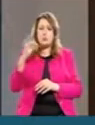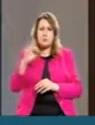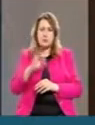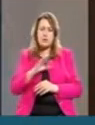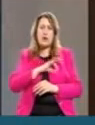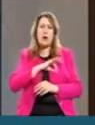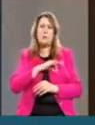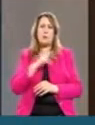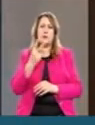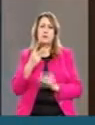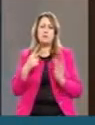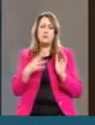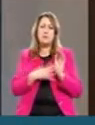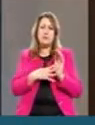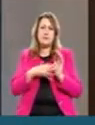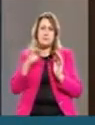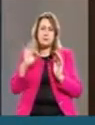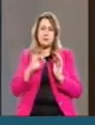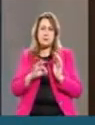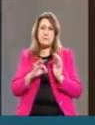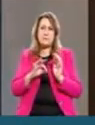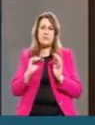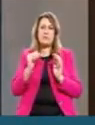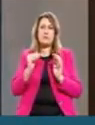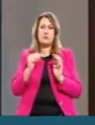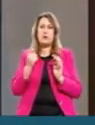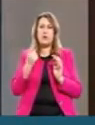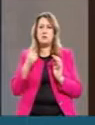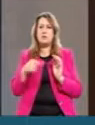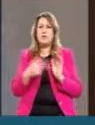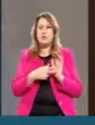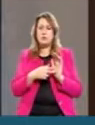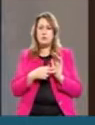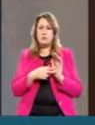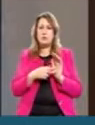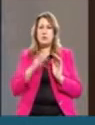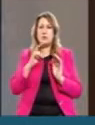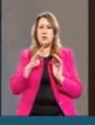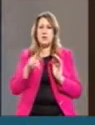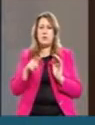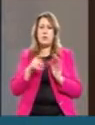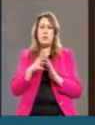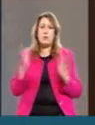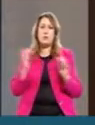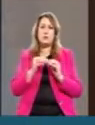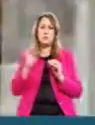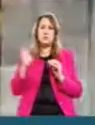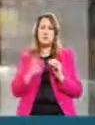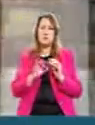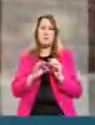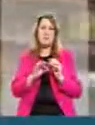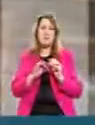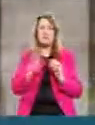40%, Карабайский на 23,9%, Федоровский район на 11,8%, а также Саркольский район более 10%.